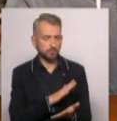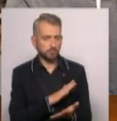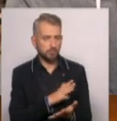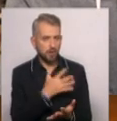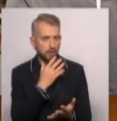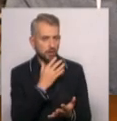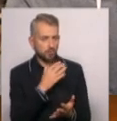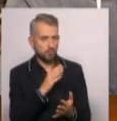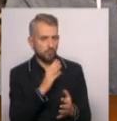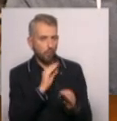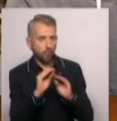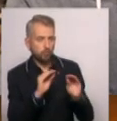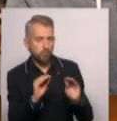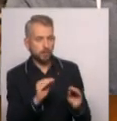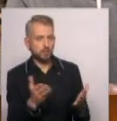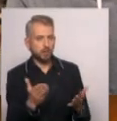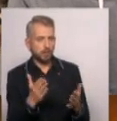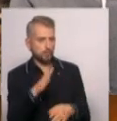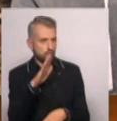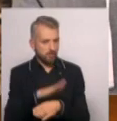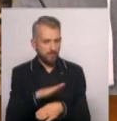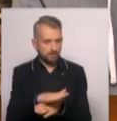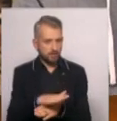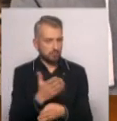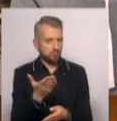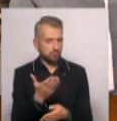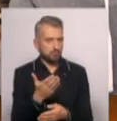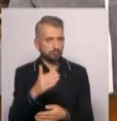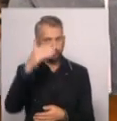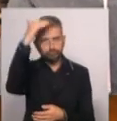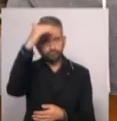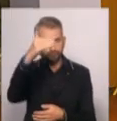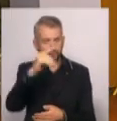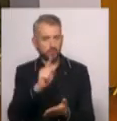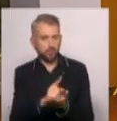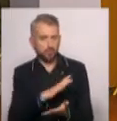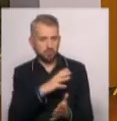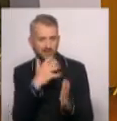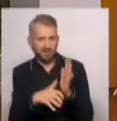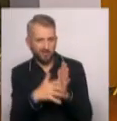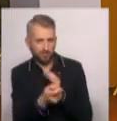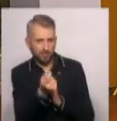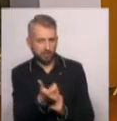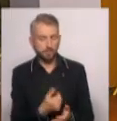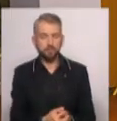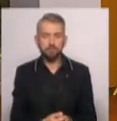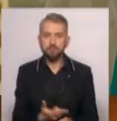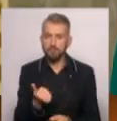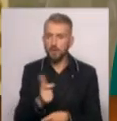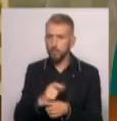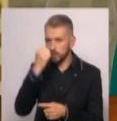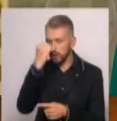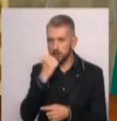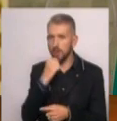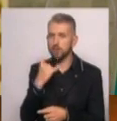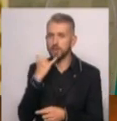оздоблені якимось навісами, скляними. Ну, хоча б мінімум, який має бути. Абсолютно. Так, дуже дякую. Дякую